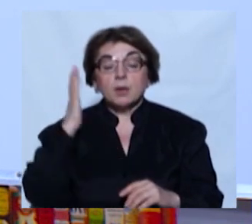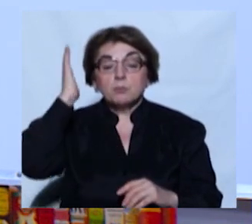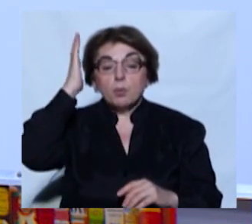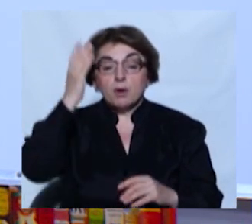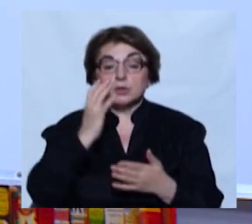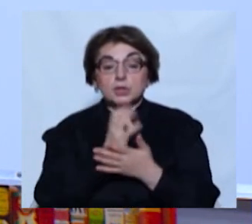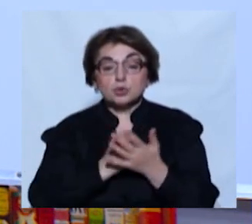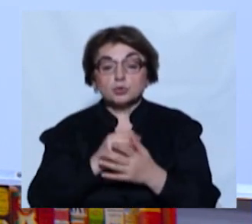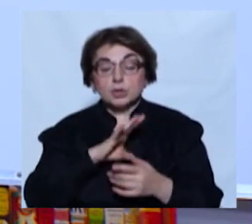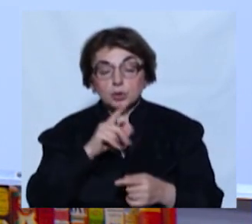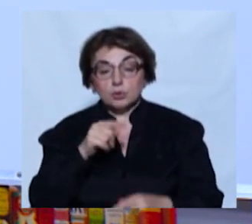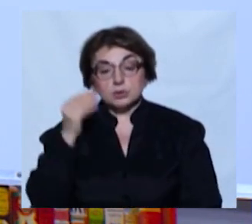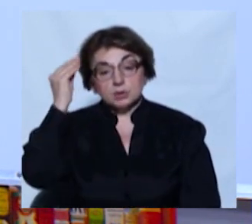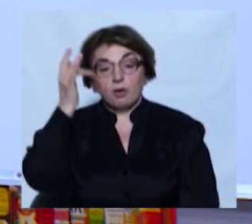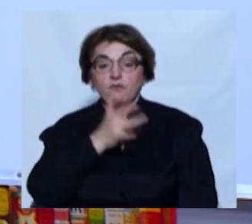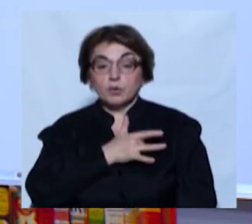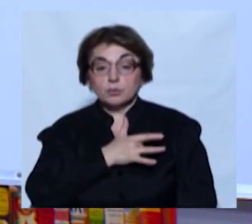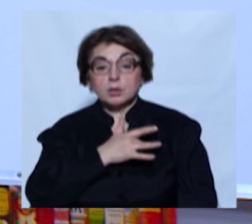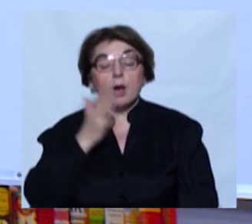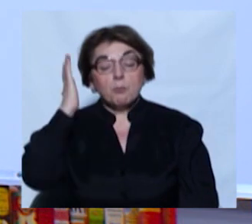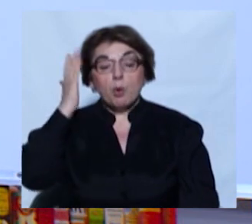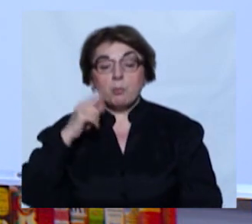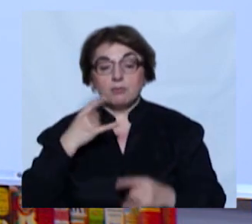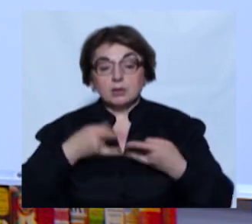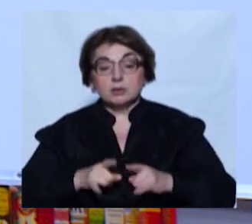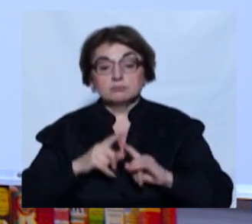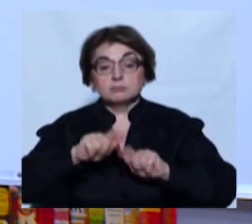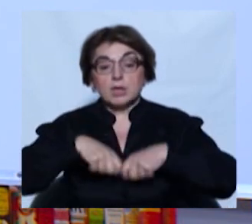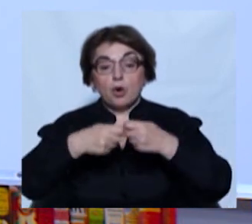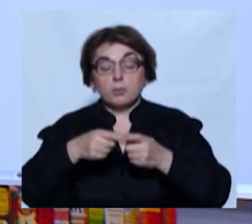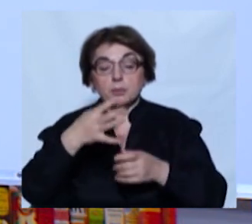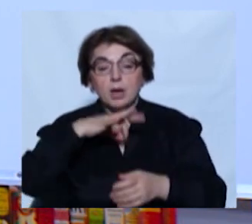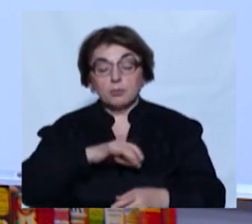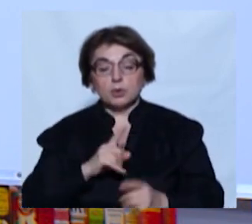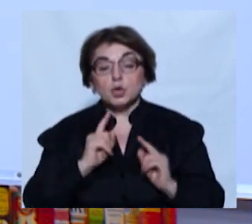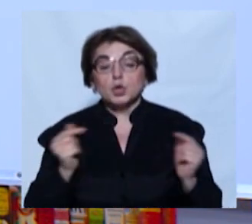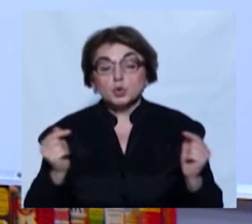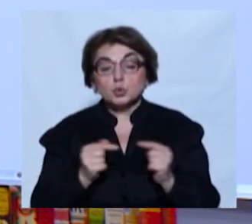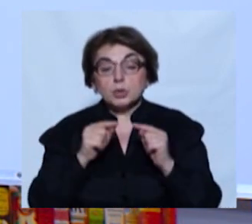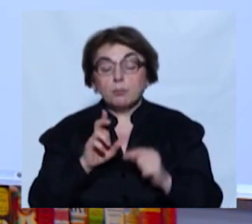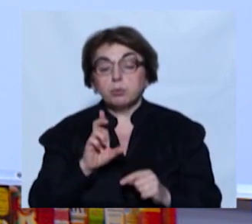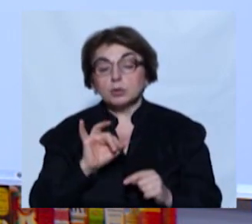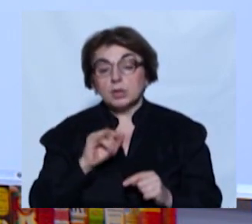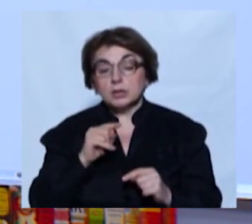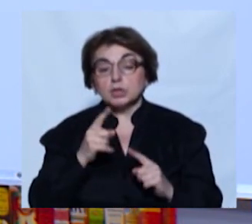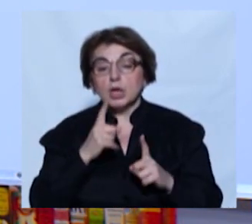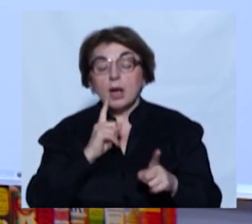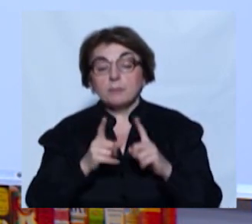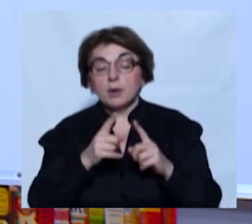რესურსად შეიძლება ვიგულისხმოთ და მომავალ თაობებს შეძლოთ მათი გამოყენება. გარდა ამისა, სწორედ ბრუტლანდის კომისიამ